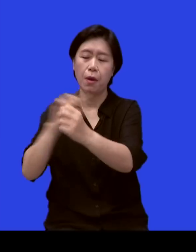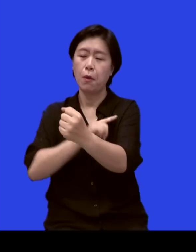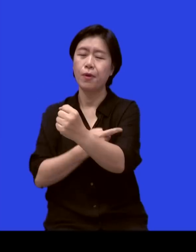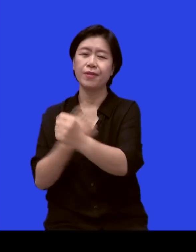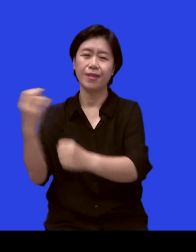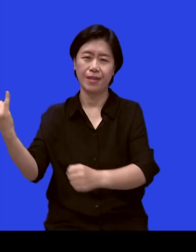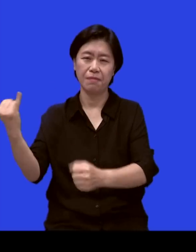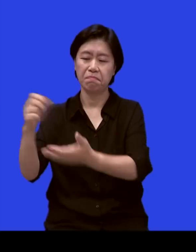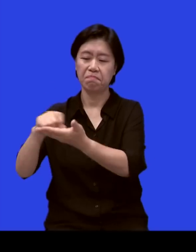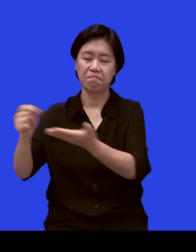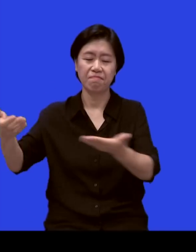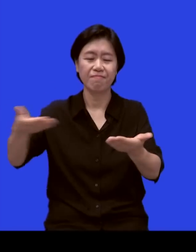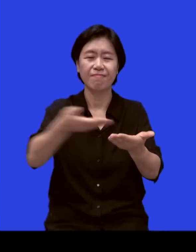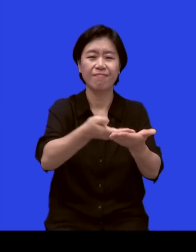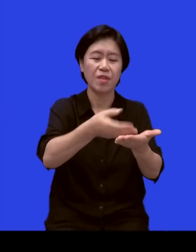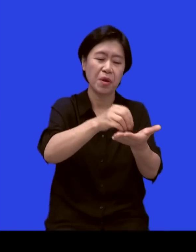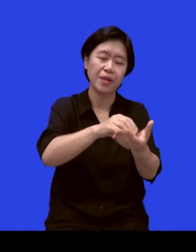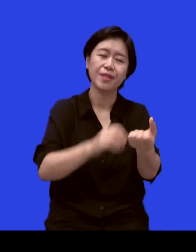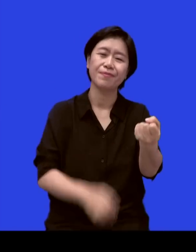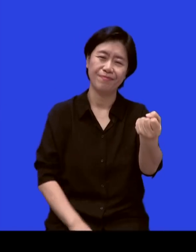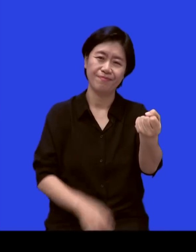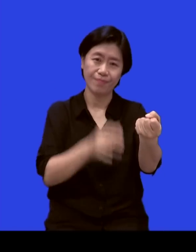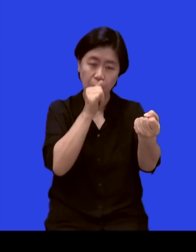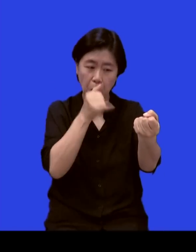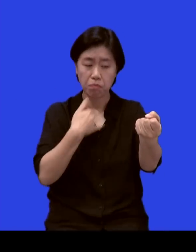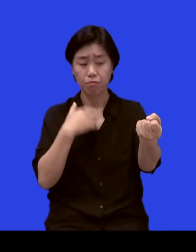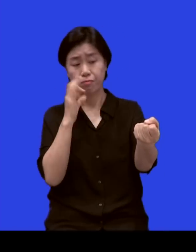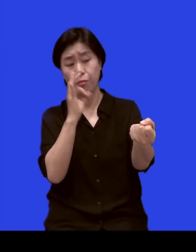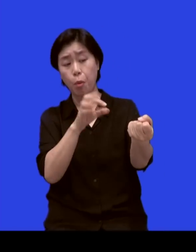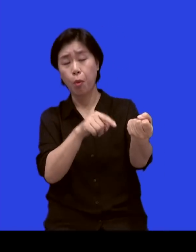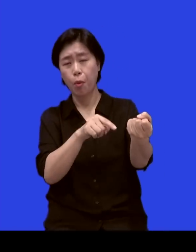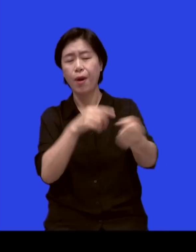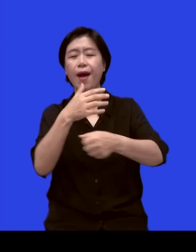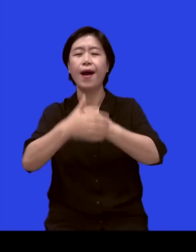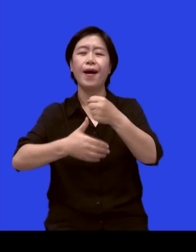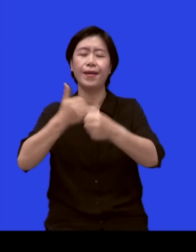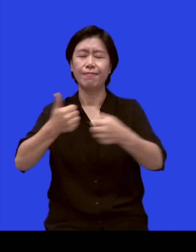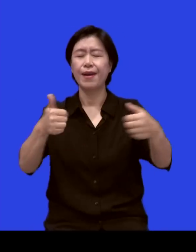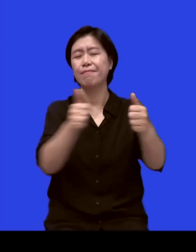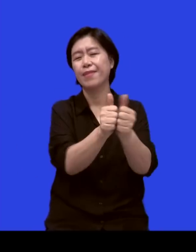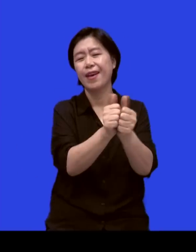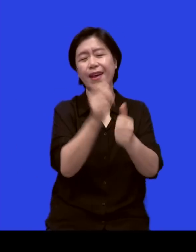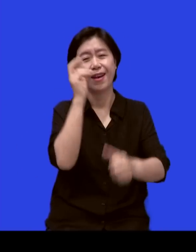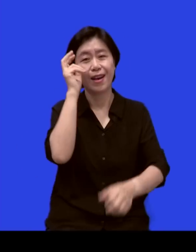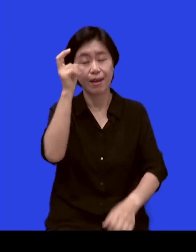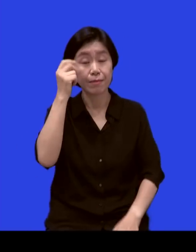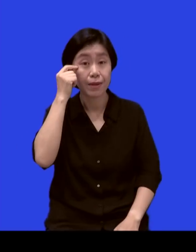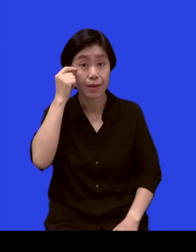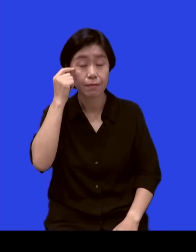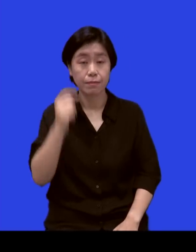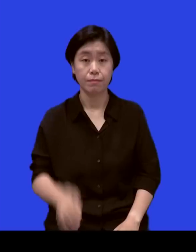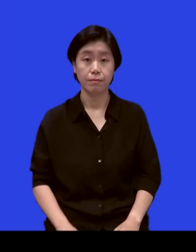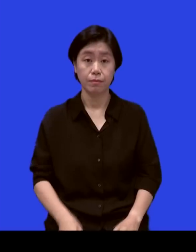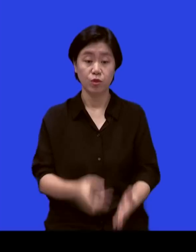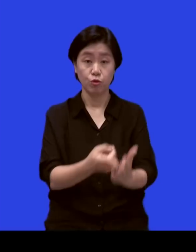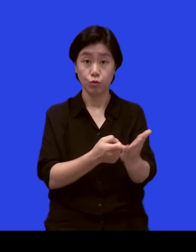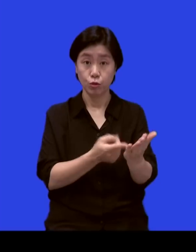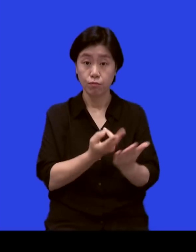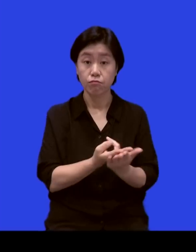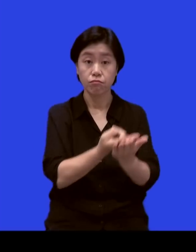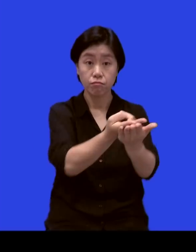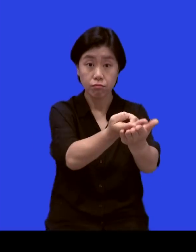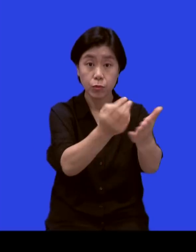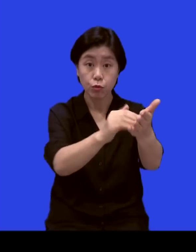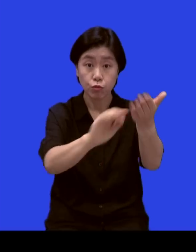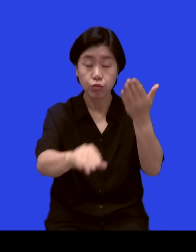네. 그래서 이제 저도 마음으로 하나님 함께 하시는구나. 네. 뭐 잘 끝나겠다. 이러고 이제 들어가신 거예요. 근데 이게 두